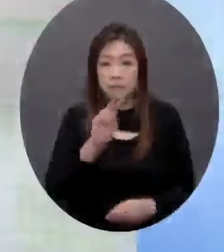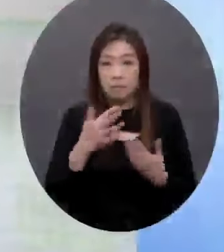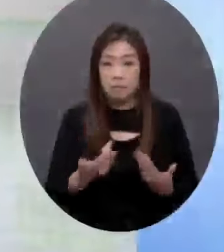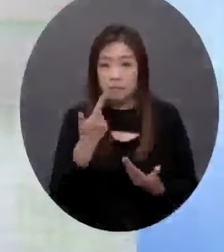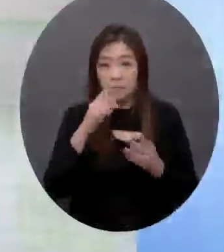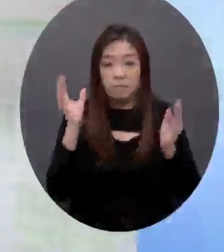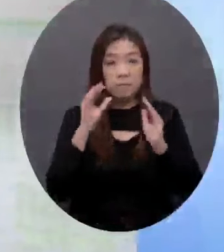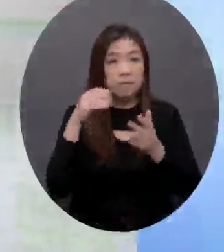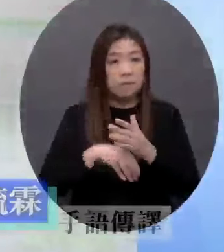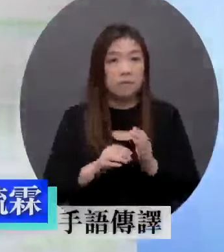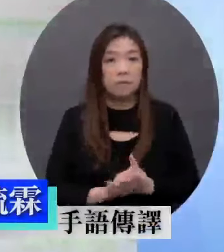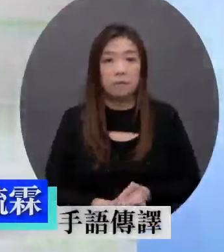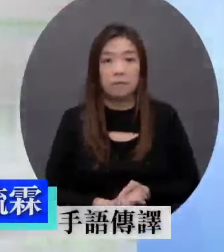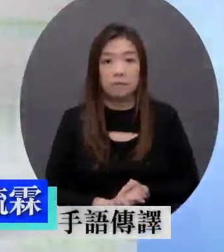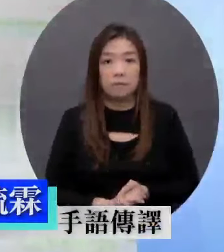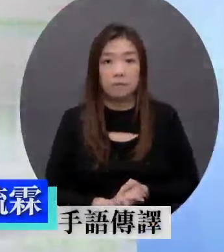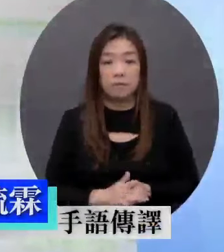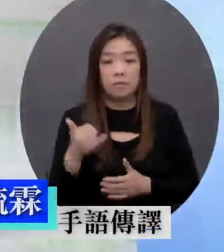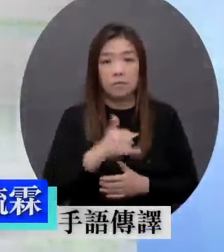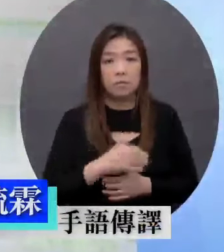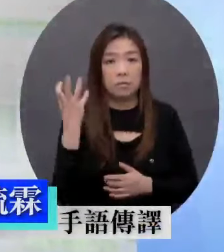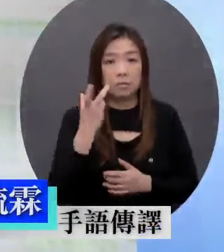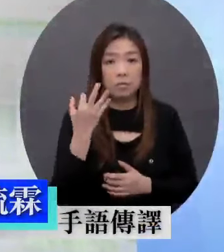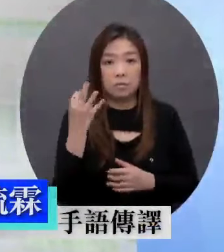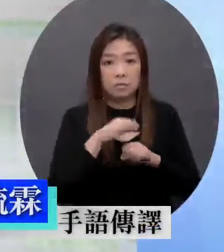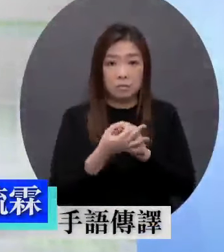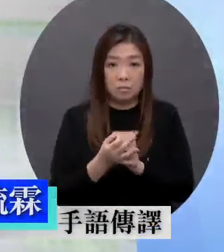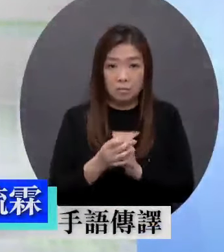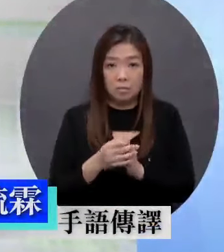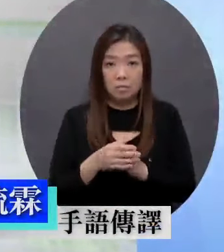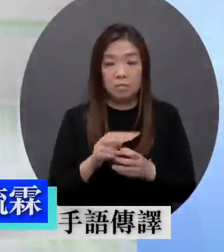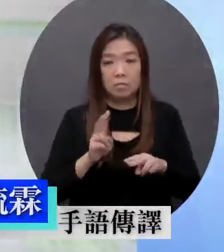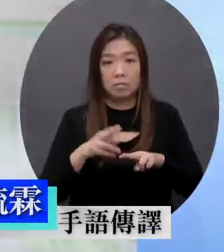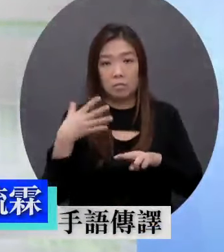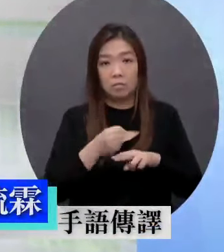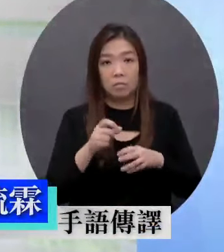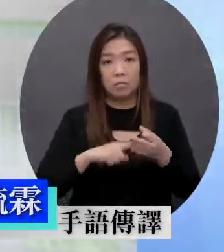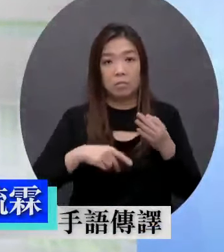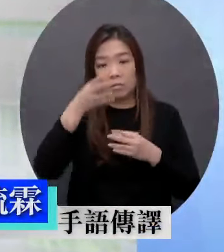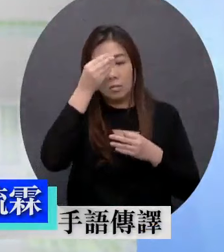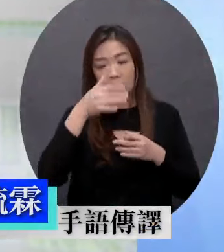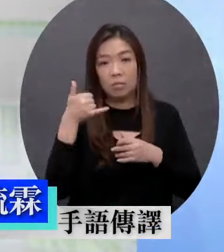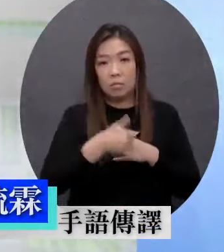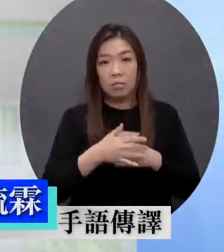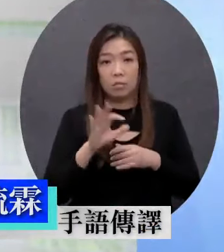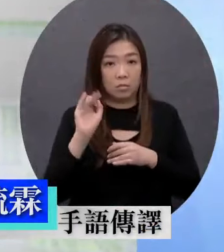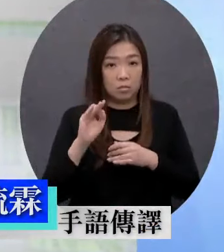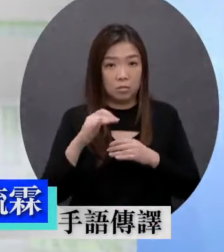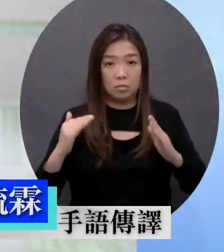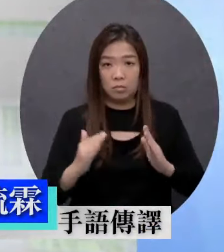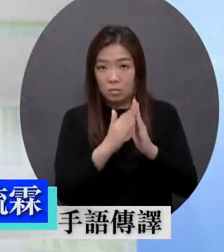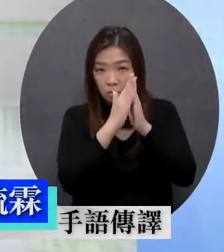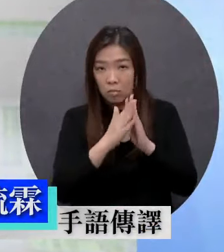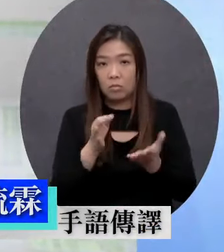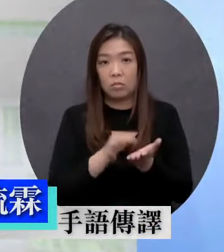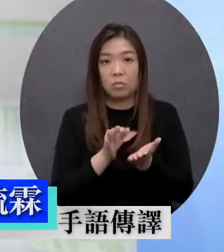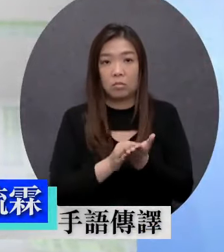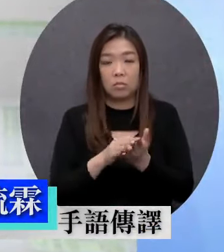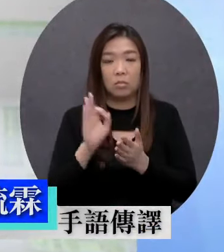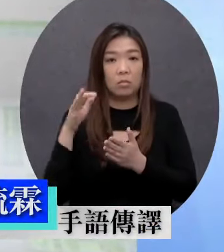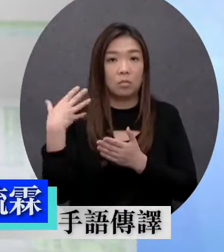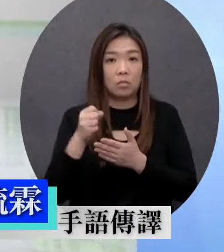睇今日新闻内容。到访欧洲三国的国家主席习近平到了巴黎爱丽舍宫，和法国总统